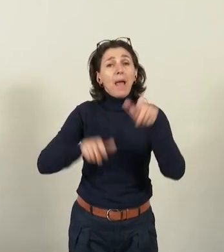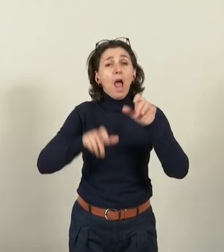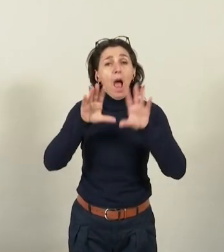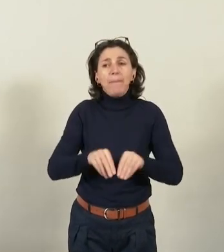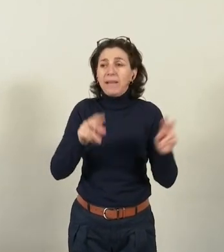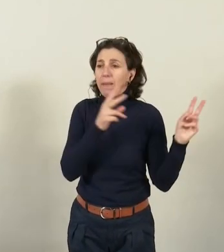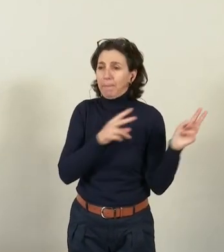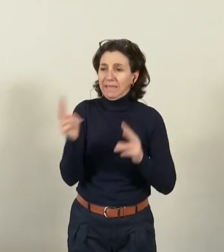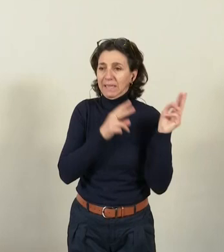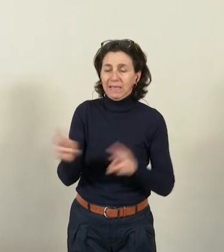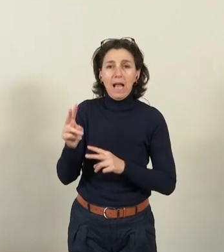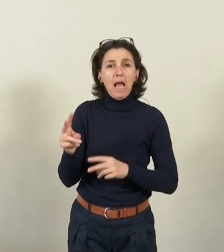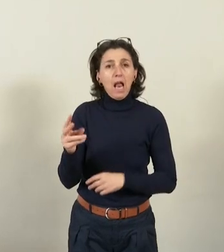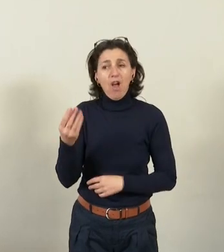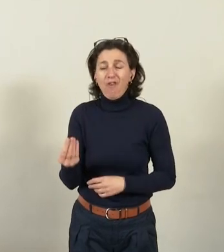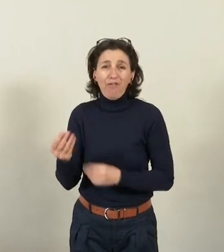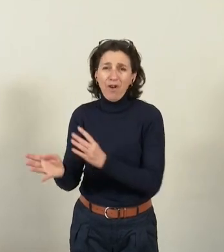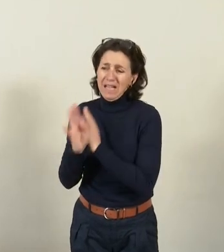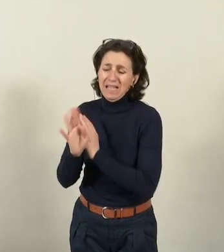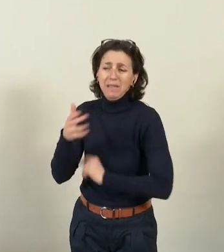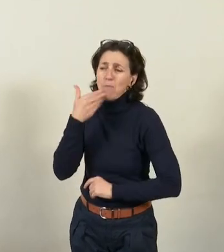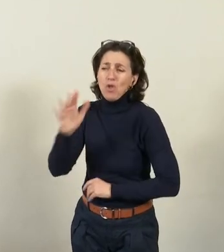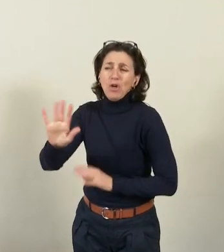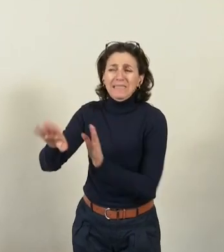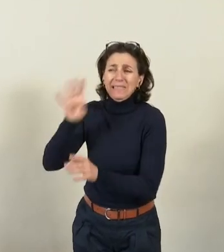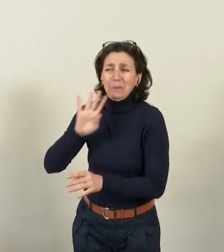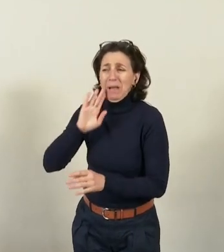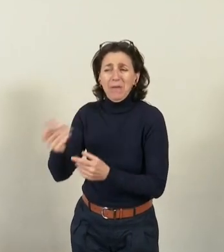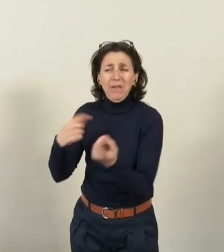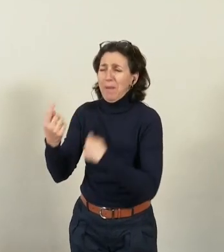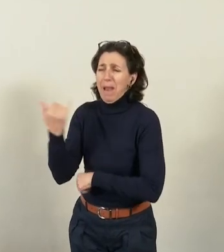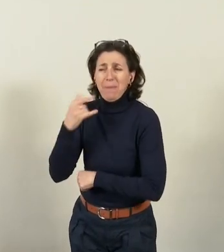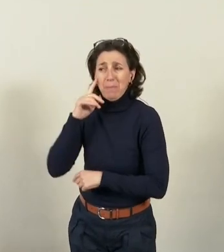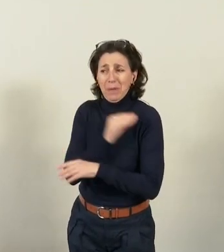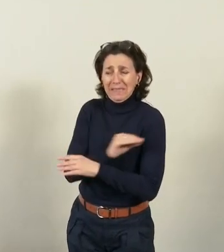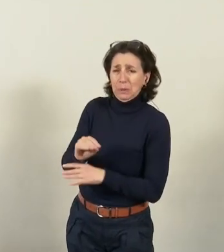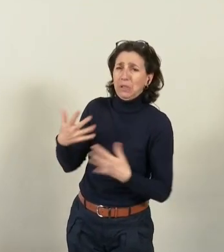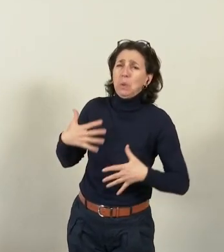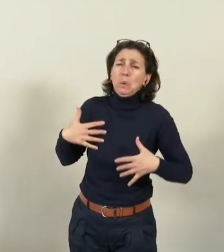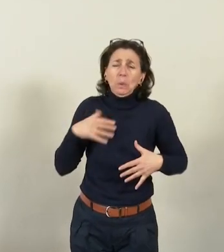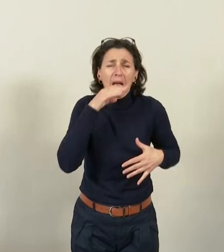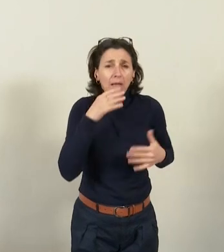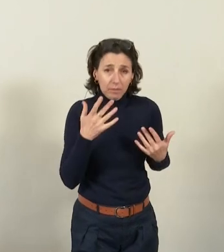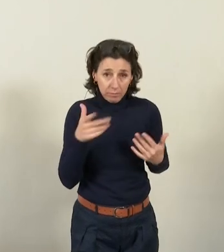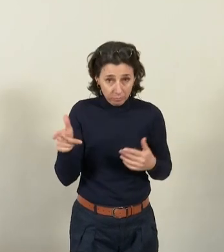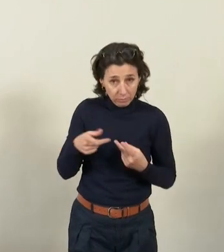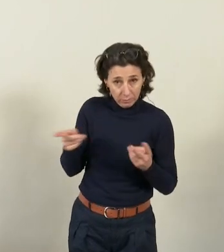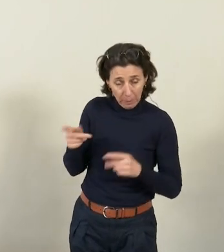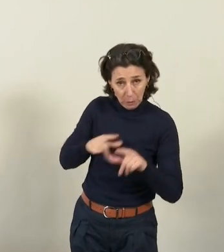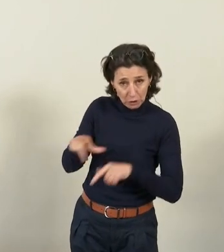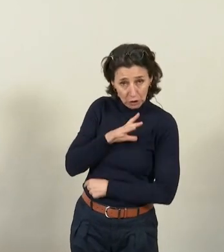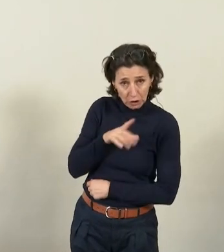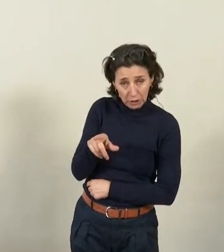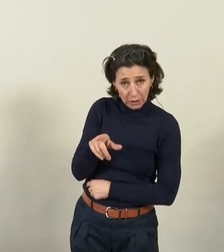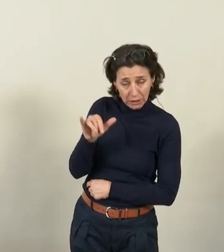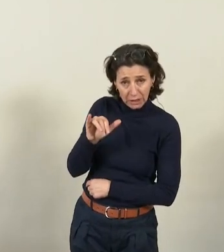enfants de venir le moins souvent possible car elle craint pour leur sécurité permis de louer est-ce que vous accordez un permis de louer aux